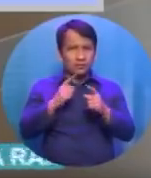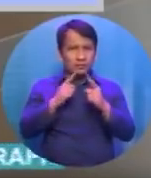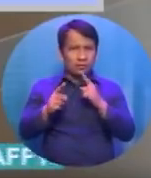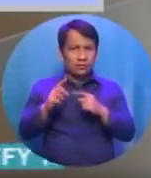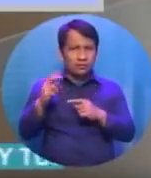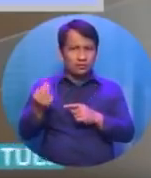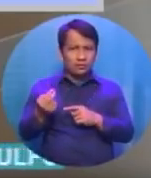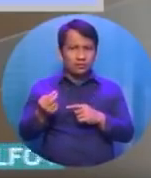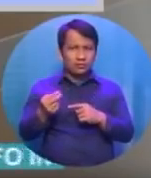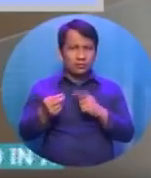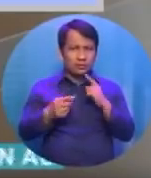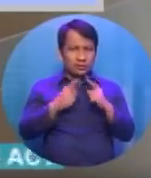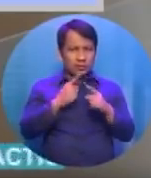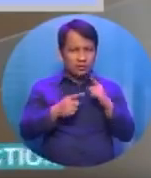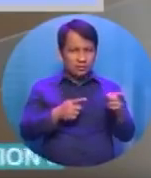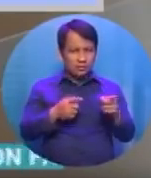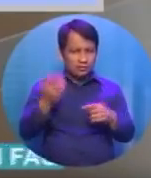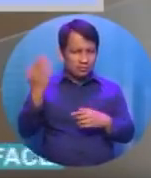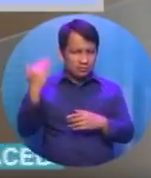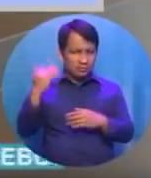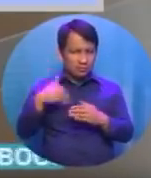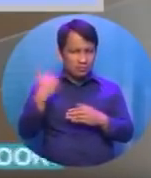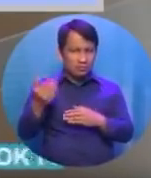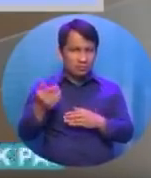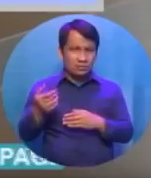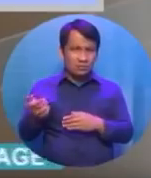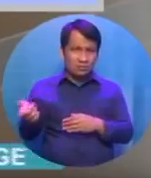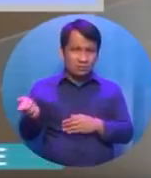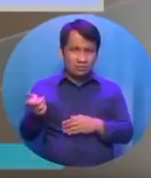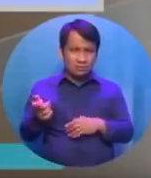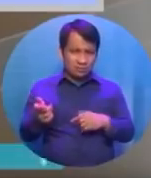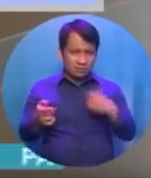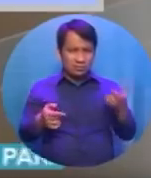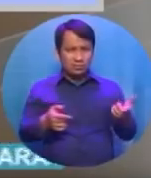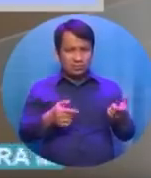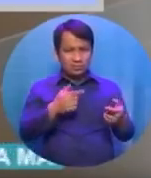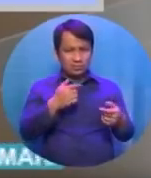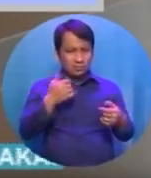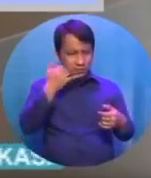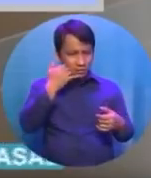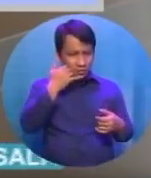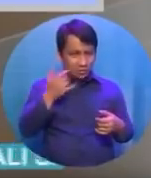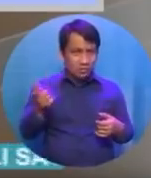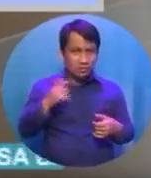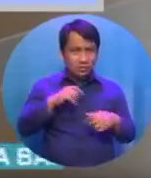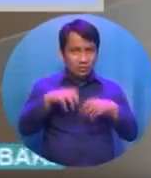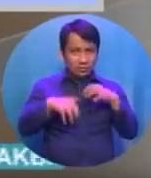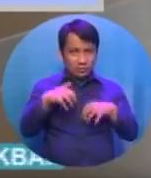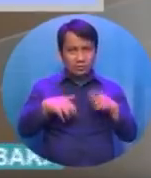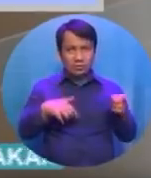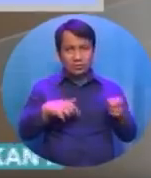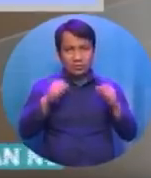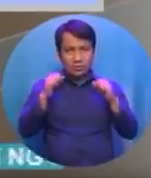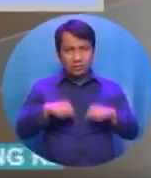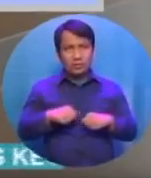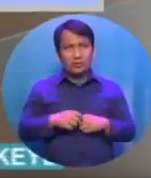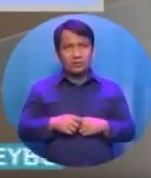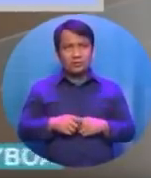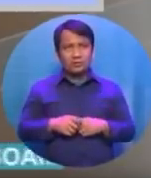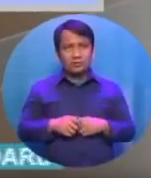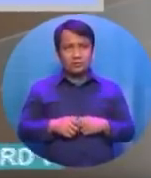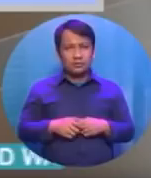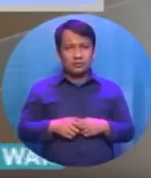nakausap? Nung ano po, yung pagtawag ko po sa inyo, yung pag-chat ko po. Okay. Pero,